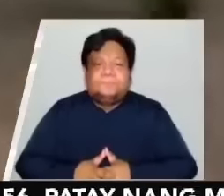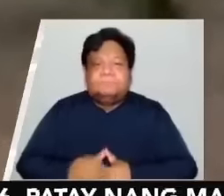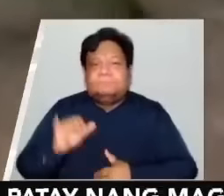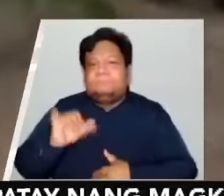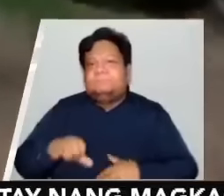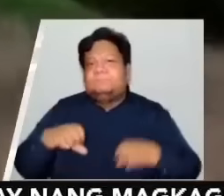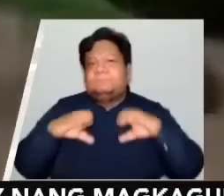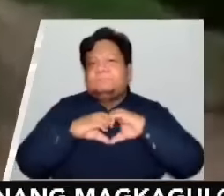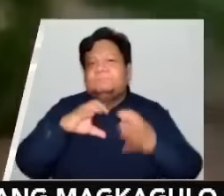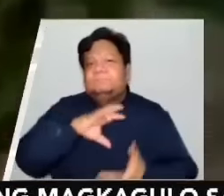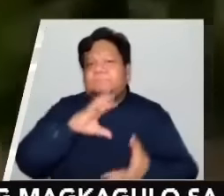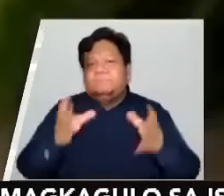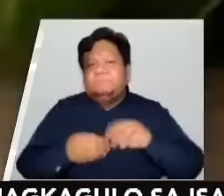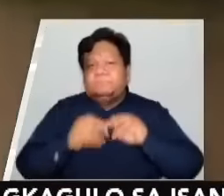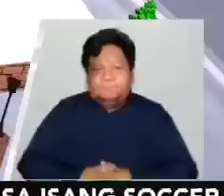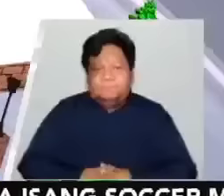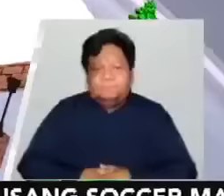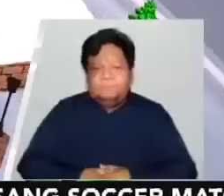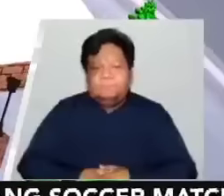sa GMA Integrated News.